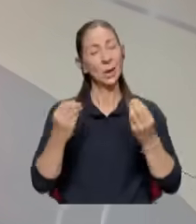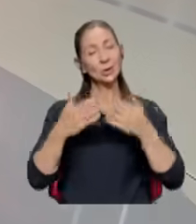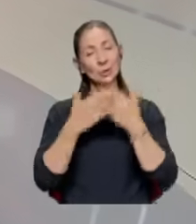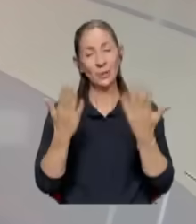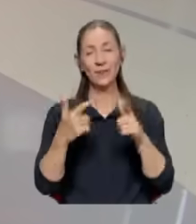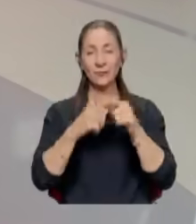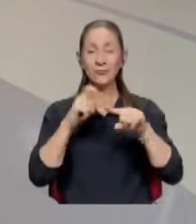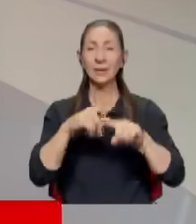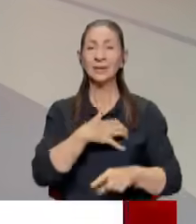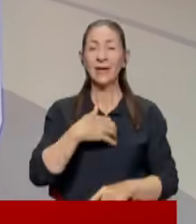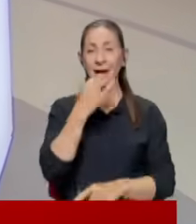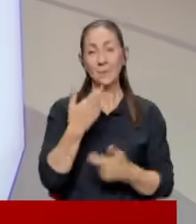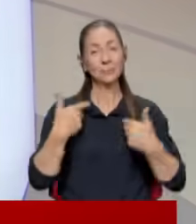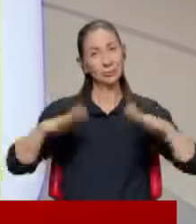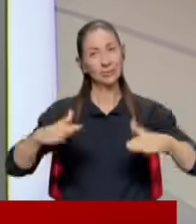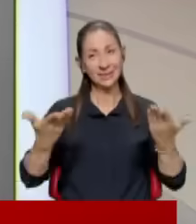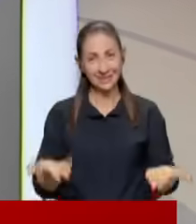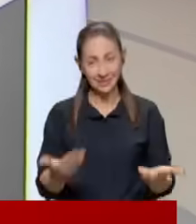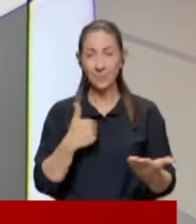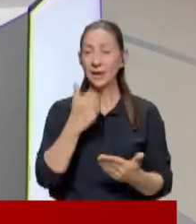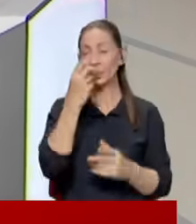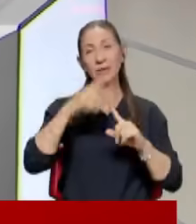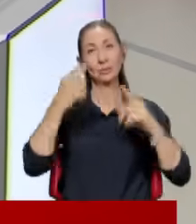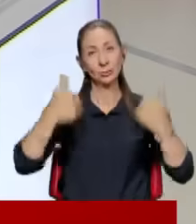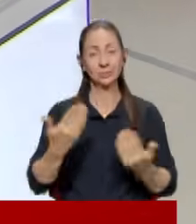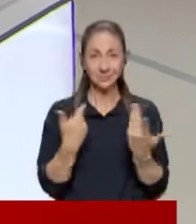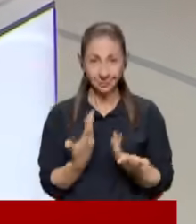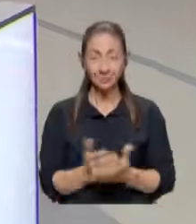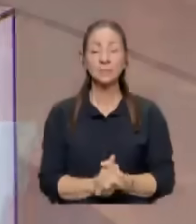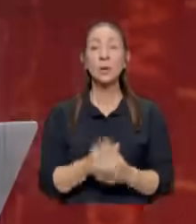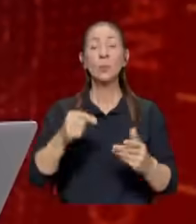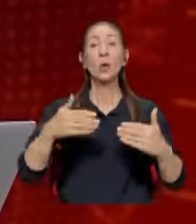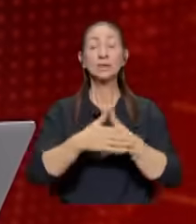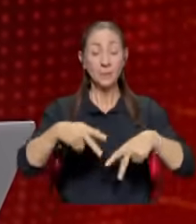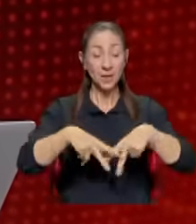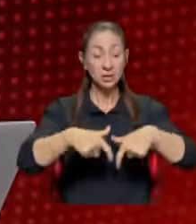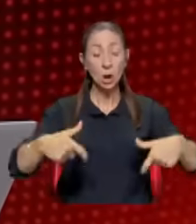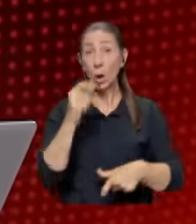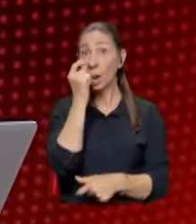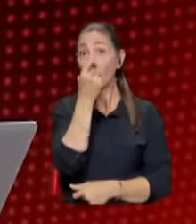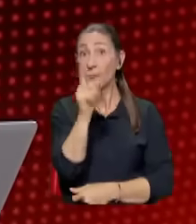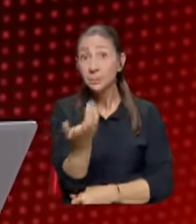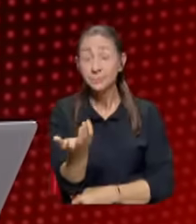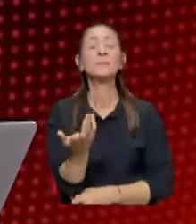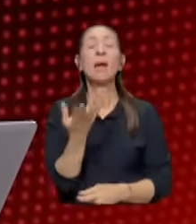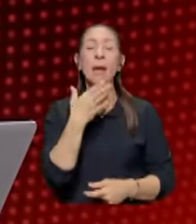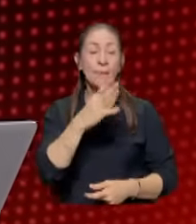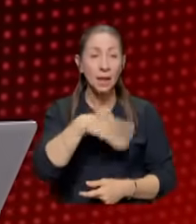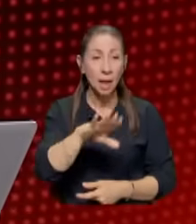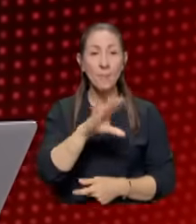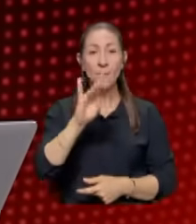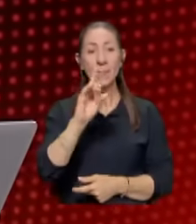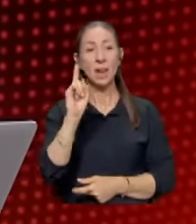efendim, iyi akşamlar. Fox Ana Haber Bülteni ile karşınızdayız. Ben Gülbin Tosun. Bu akşam başlığımız kolay mı? Emekliler